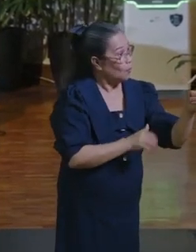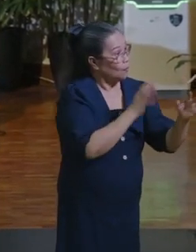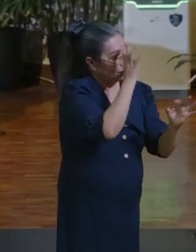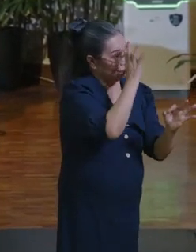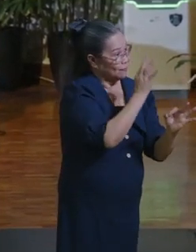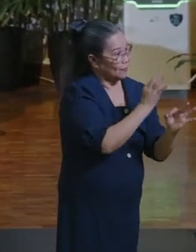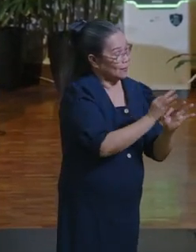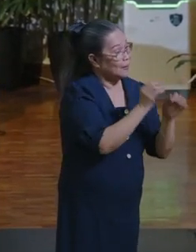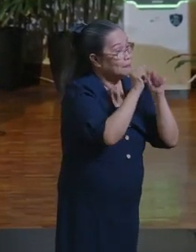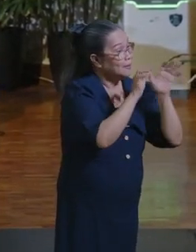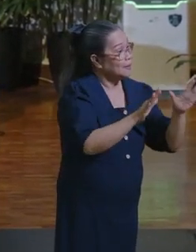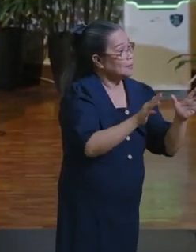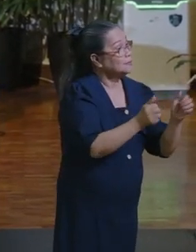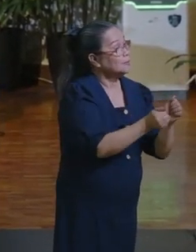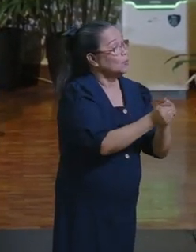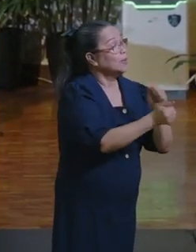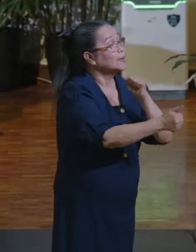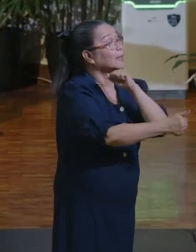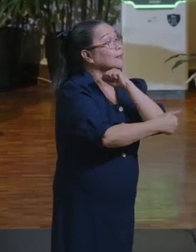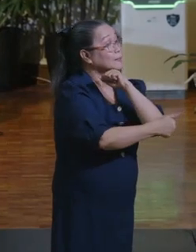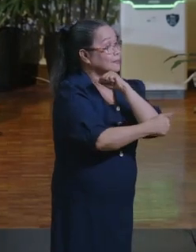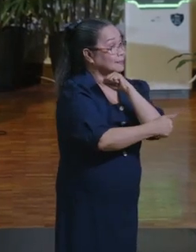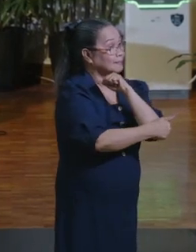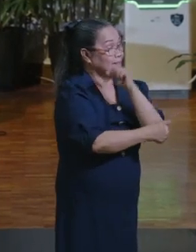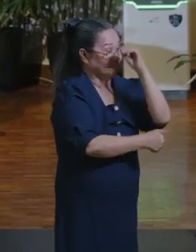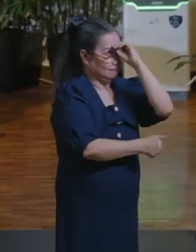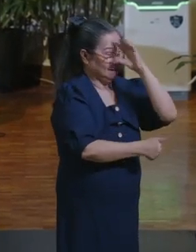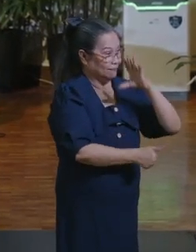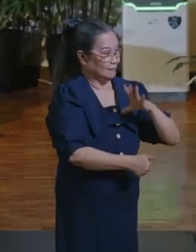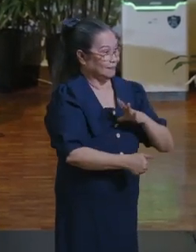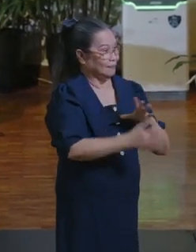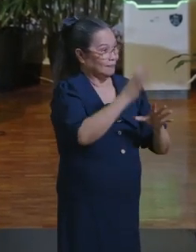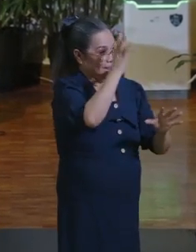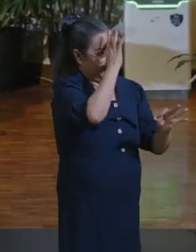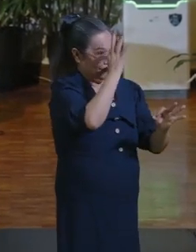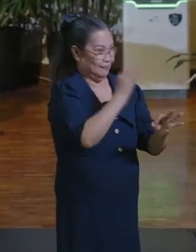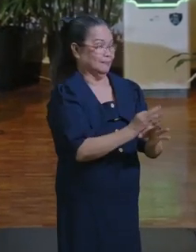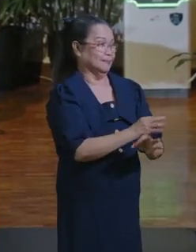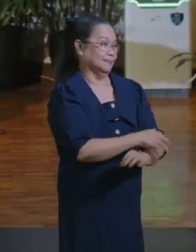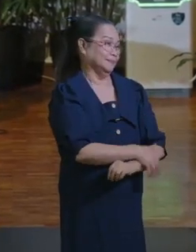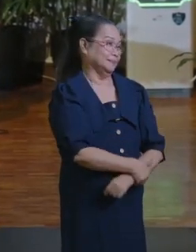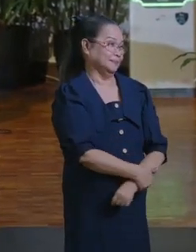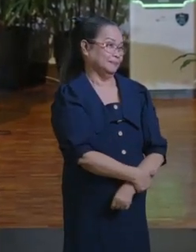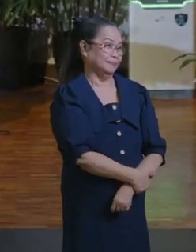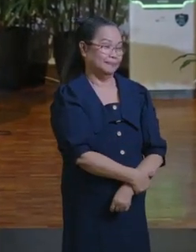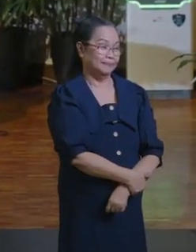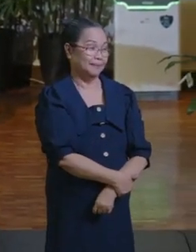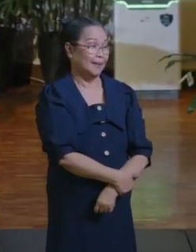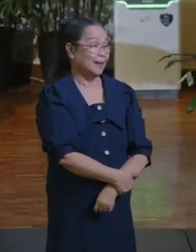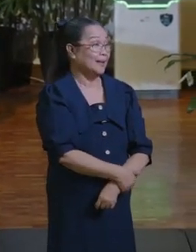are blessed along with Abraham, the man of faith.